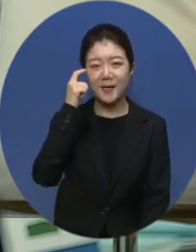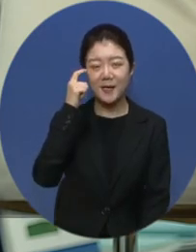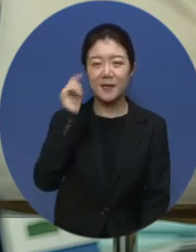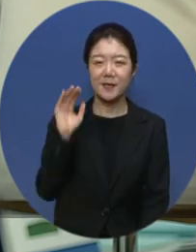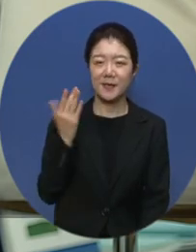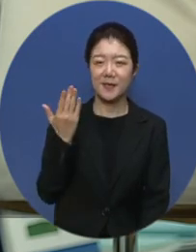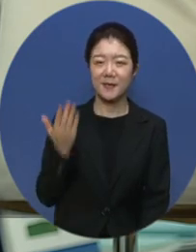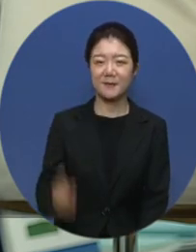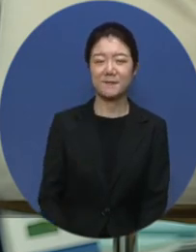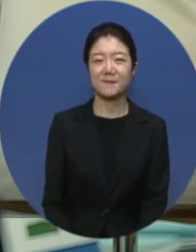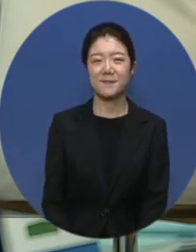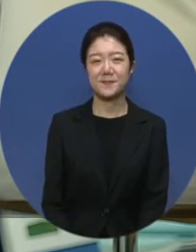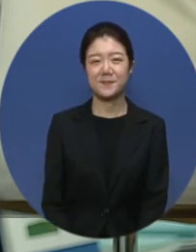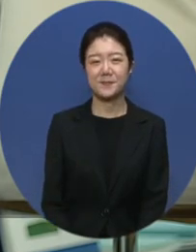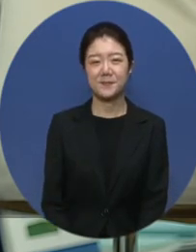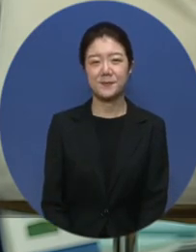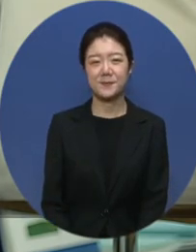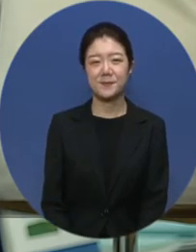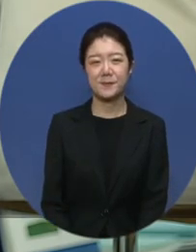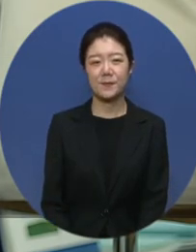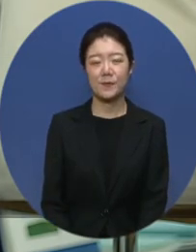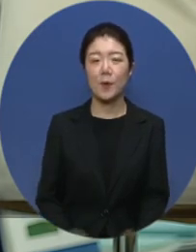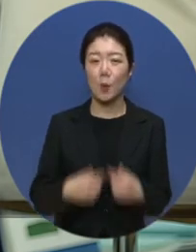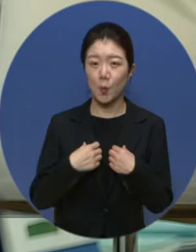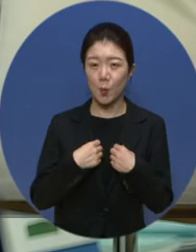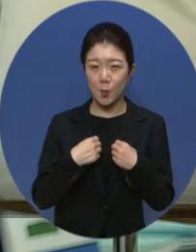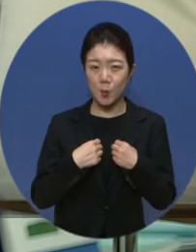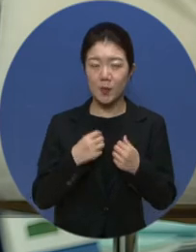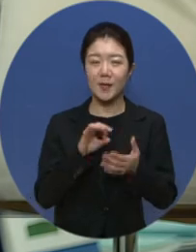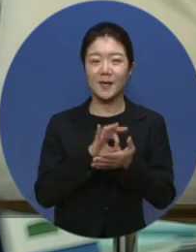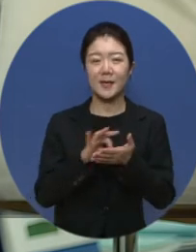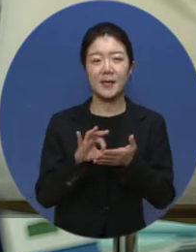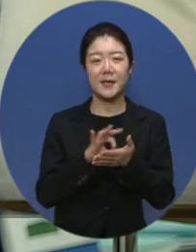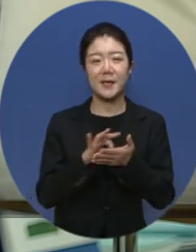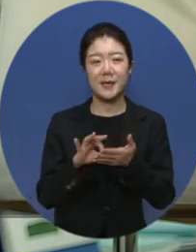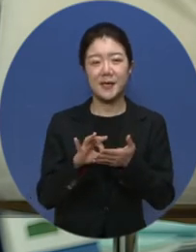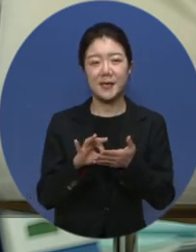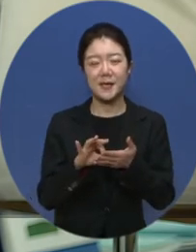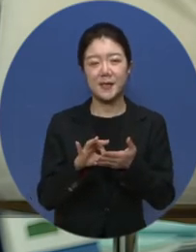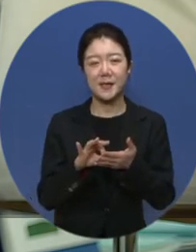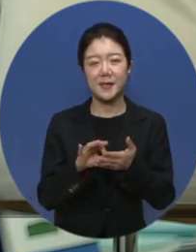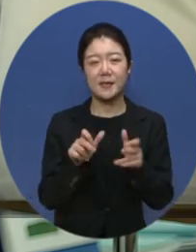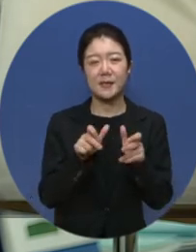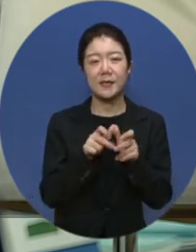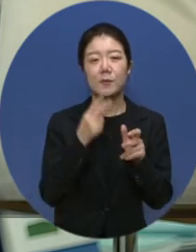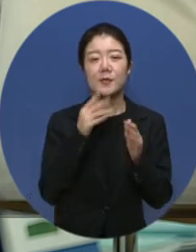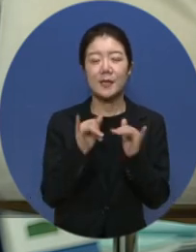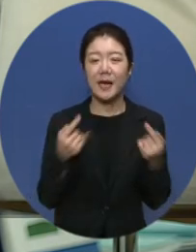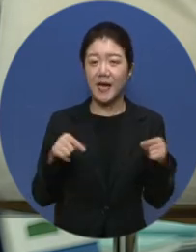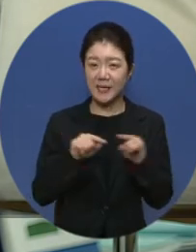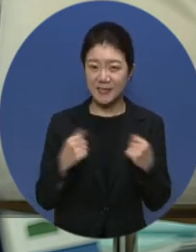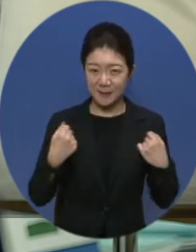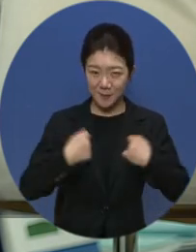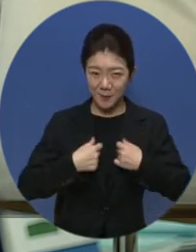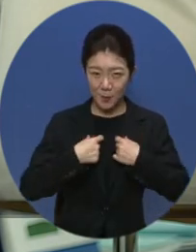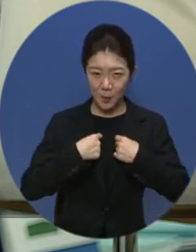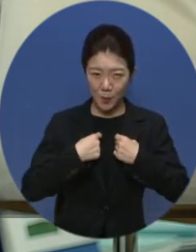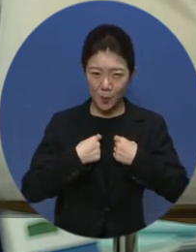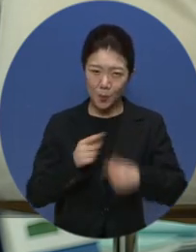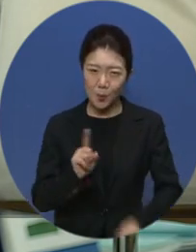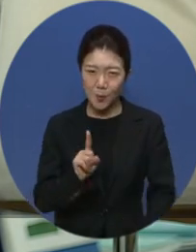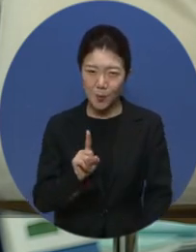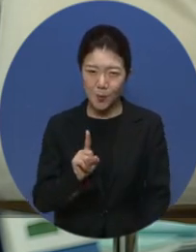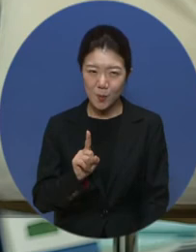됐고, 이 옷들을 차용을 해서 좀 비장애인들도 같이 입을 수 있는 옷들이 없을까